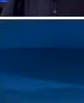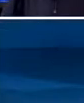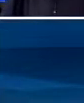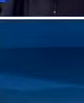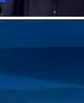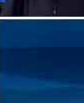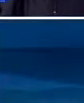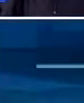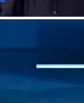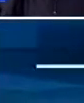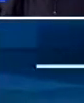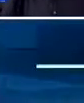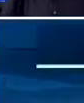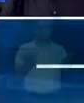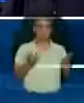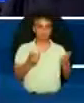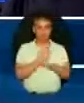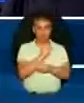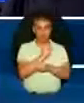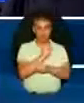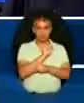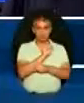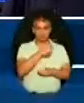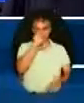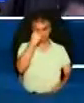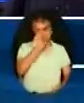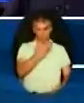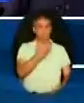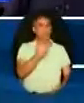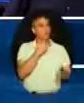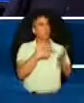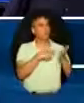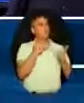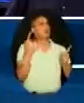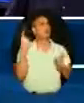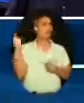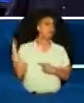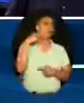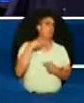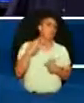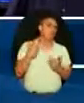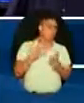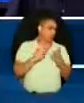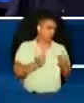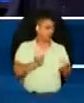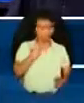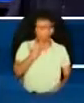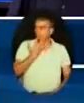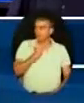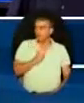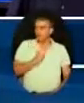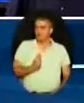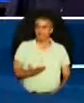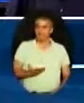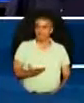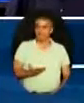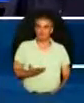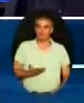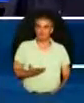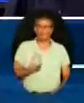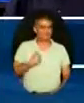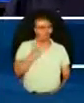יודע, של מורדים, אתה יודע ש... נגיד שזה זליגות, לא טוב. בוודאי שזה לא טוב. בוודאי